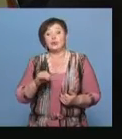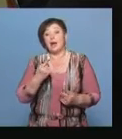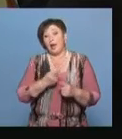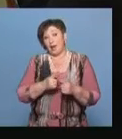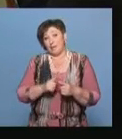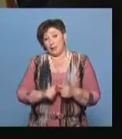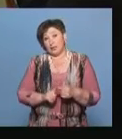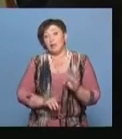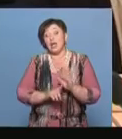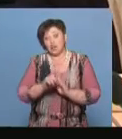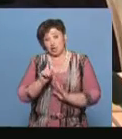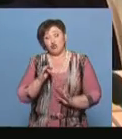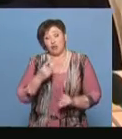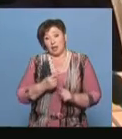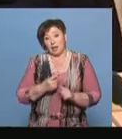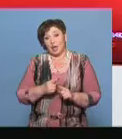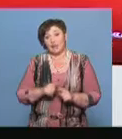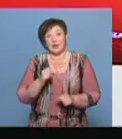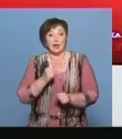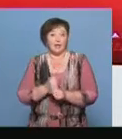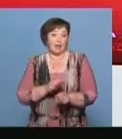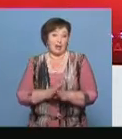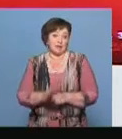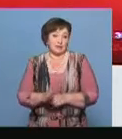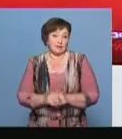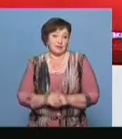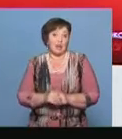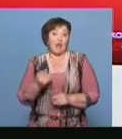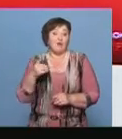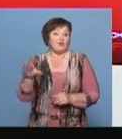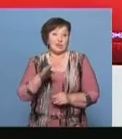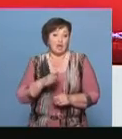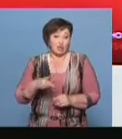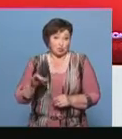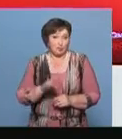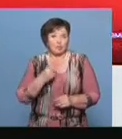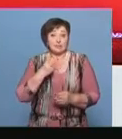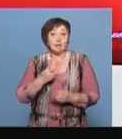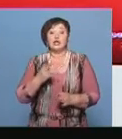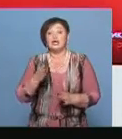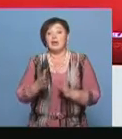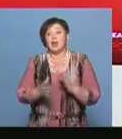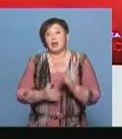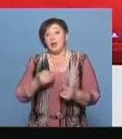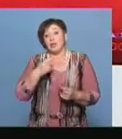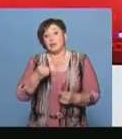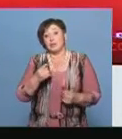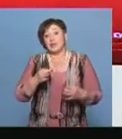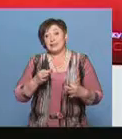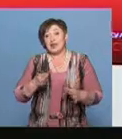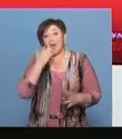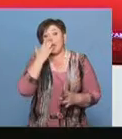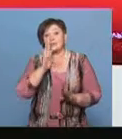это значительно меньше, чем в прошлом году. Музеи республики отметили свой международный день, праздник, на котором экспонаты